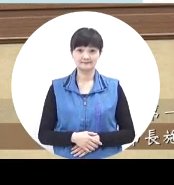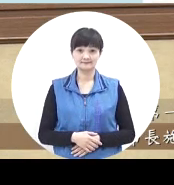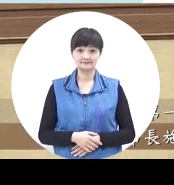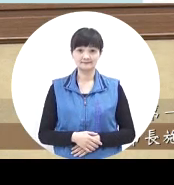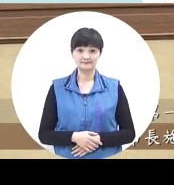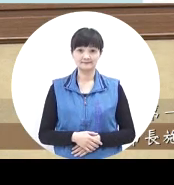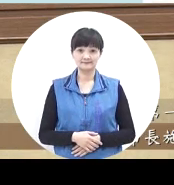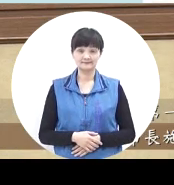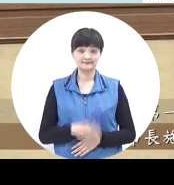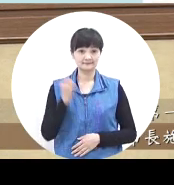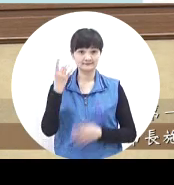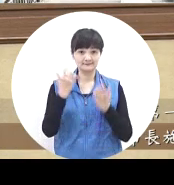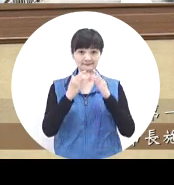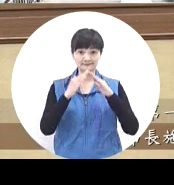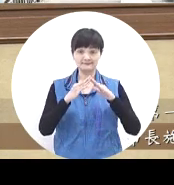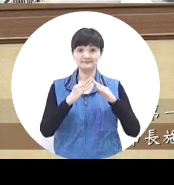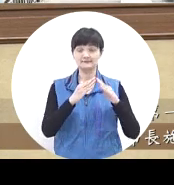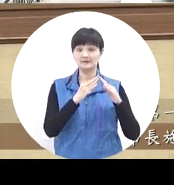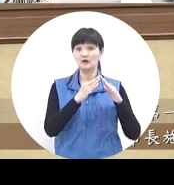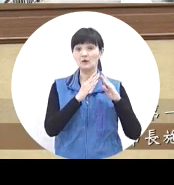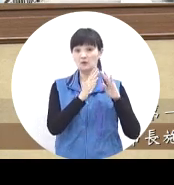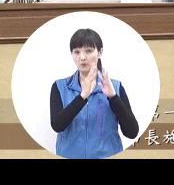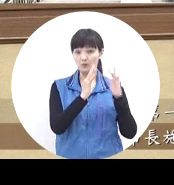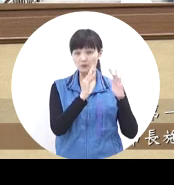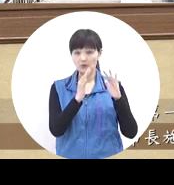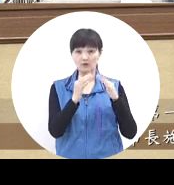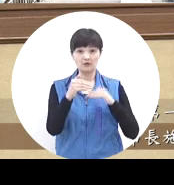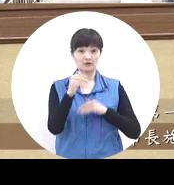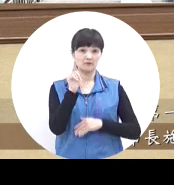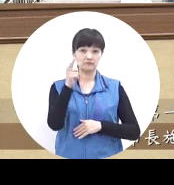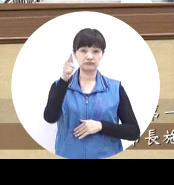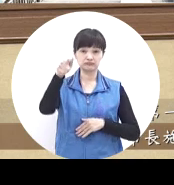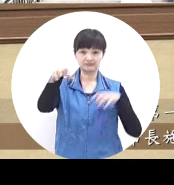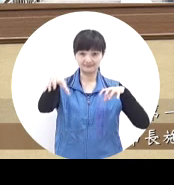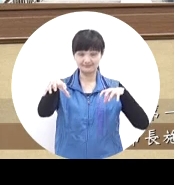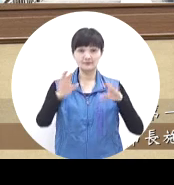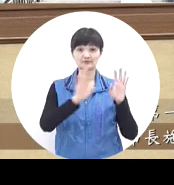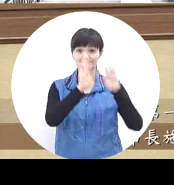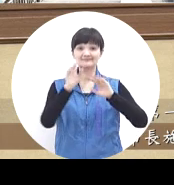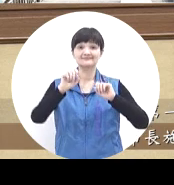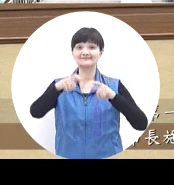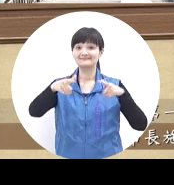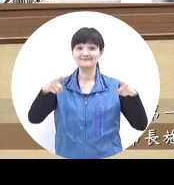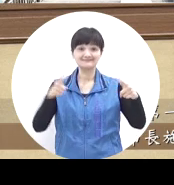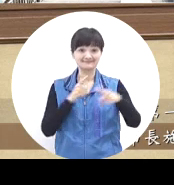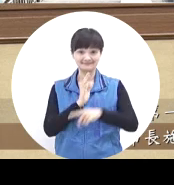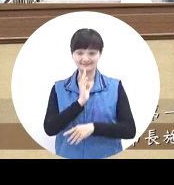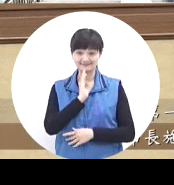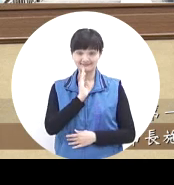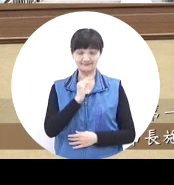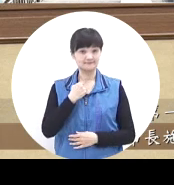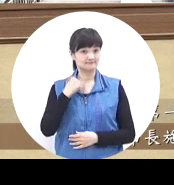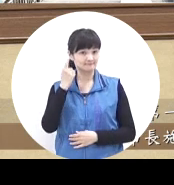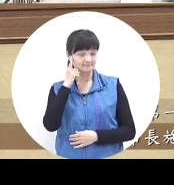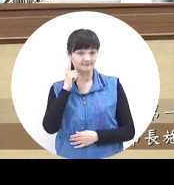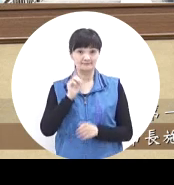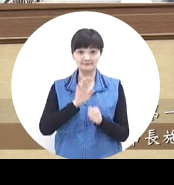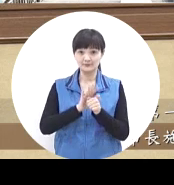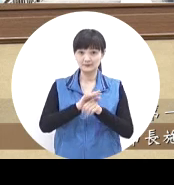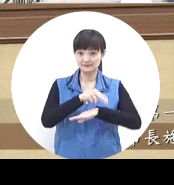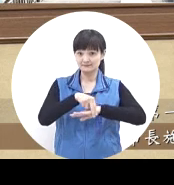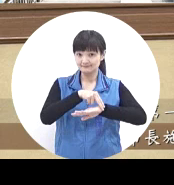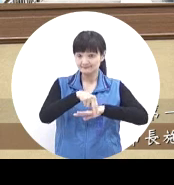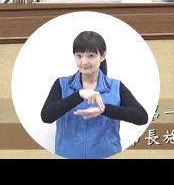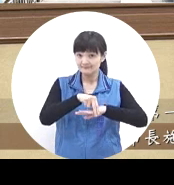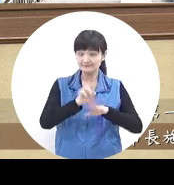至于我们的新北市的城乡风貌，我们用环境美学总顾问的团队来帮助我们城镇风貌景